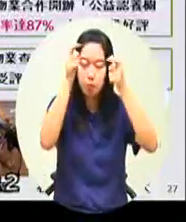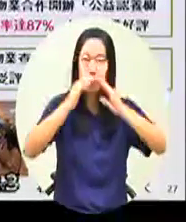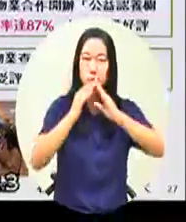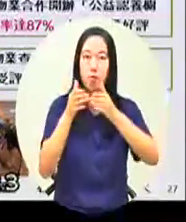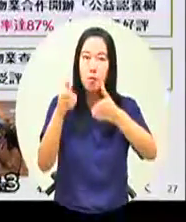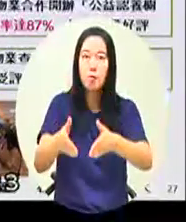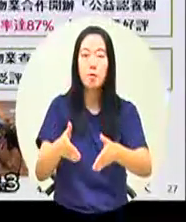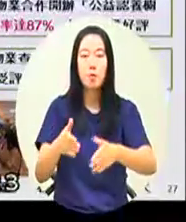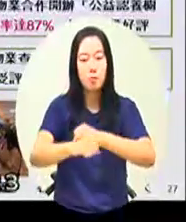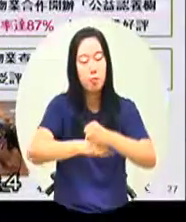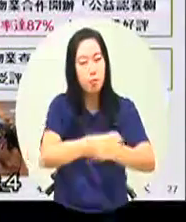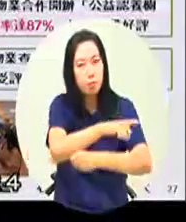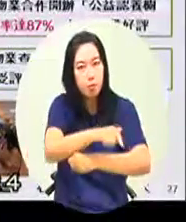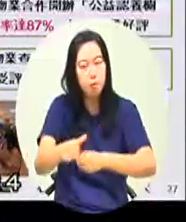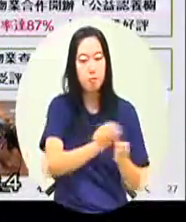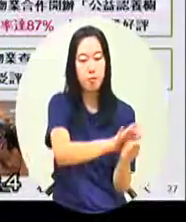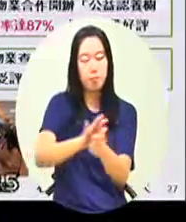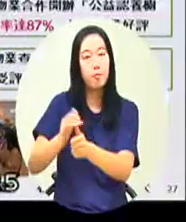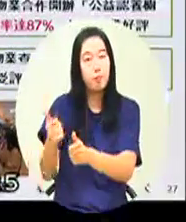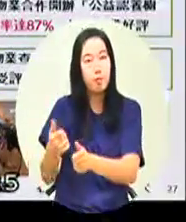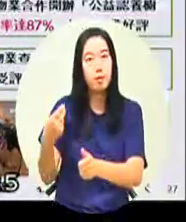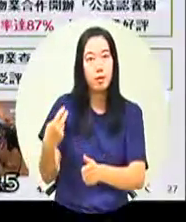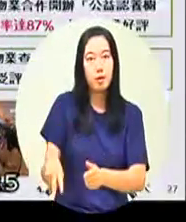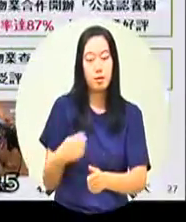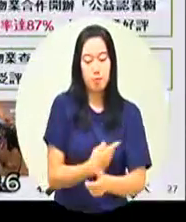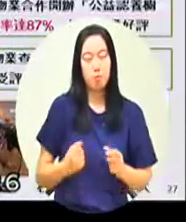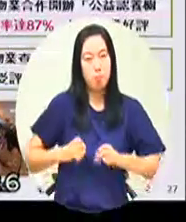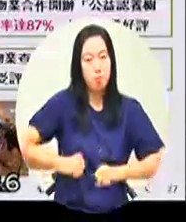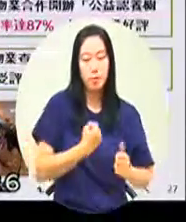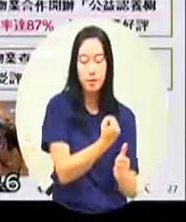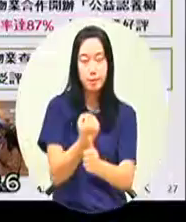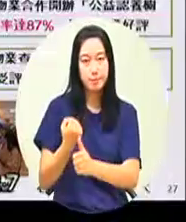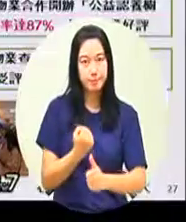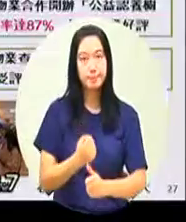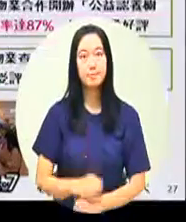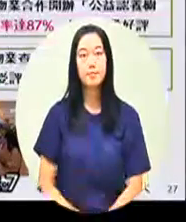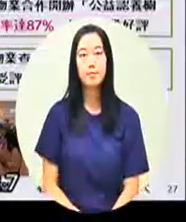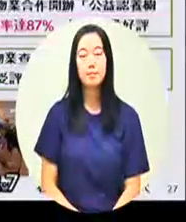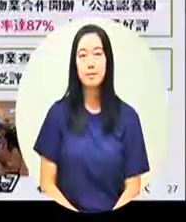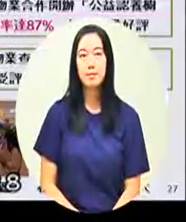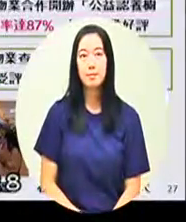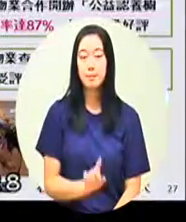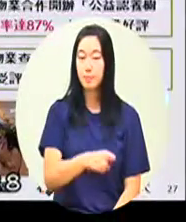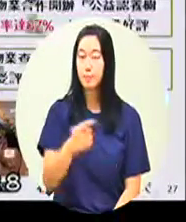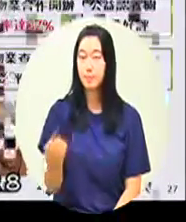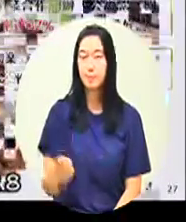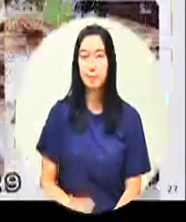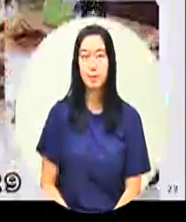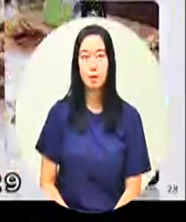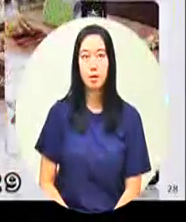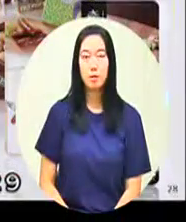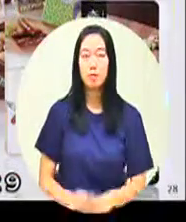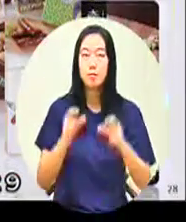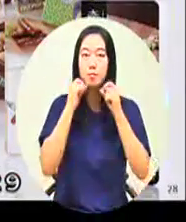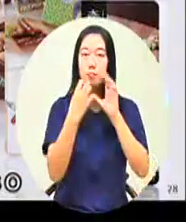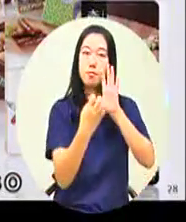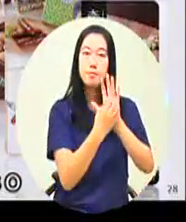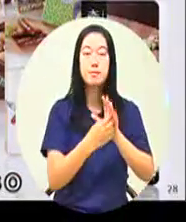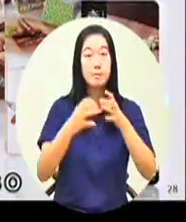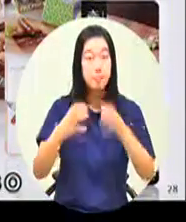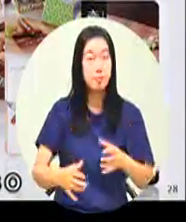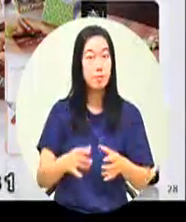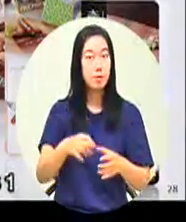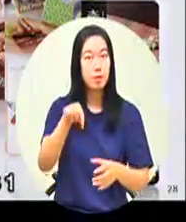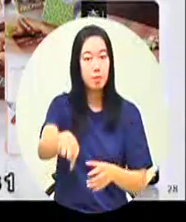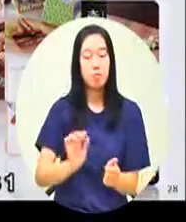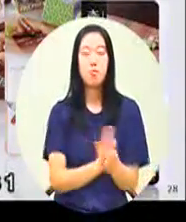一个友善动物城市，以及维护动物的健康来把关。接下来在品牌建立方面呢，我们继续推